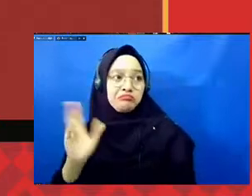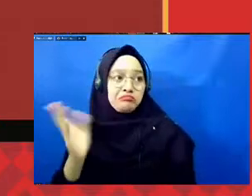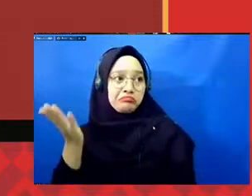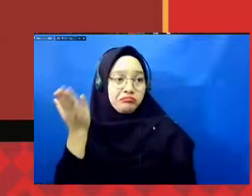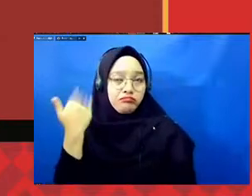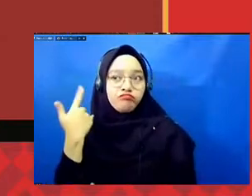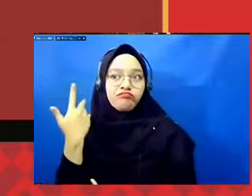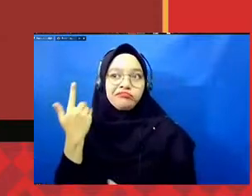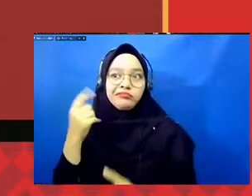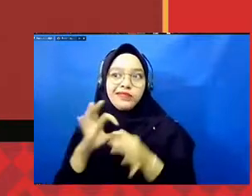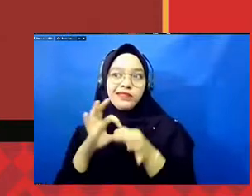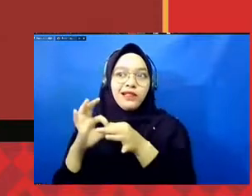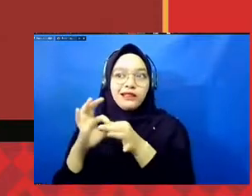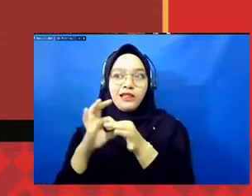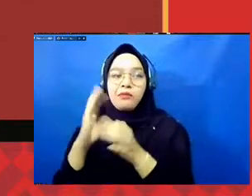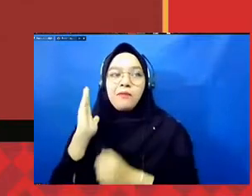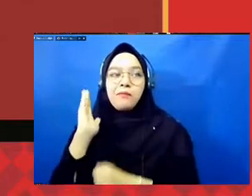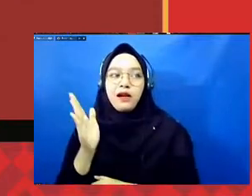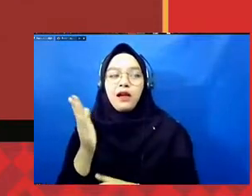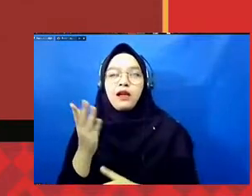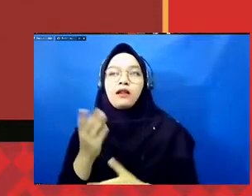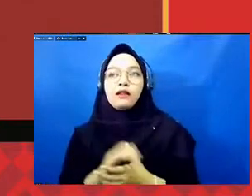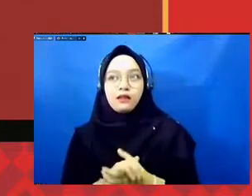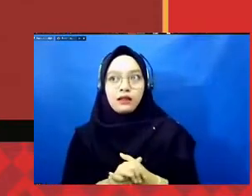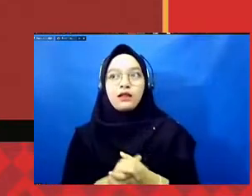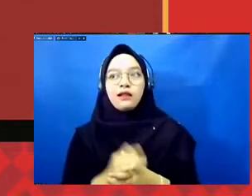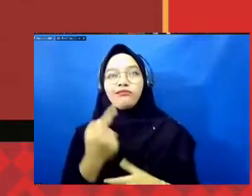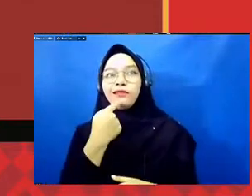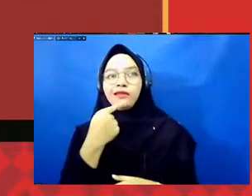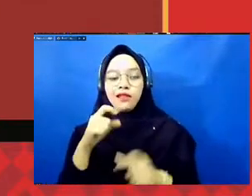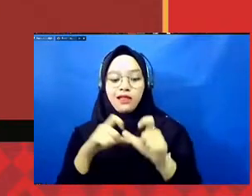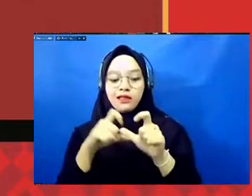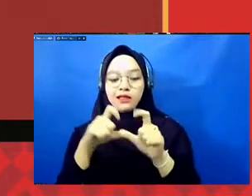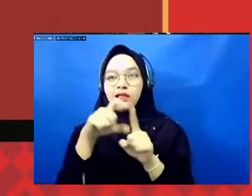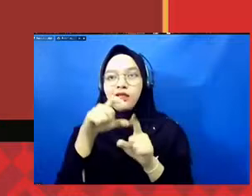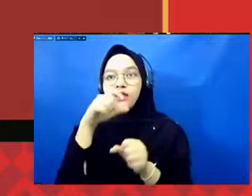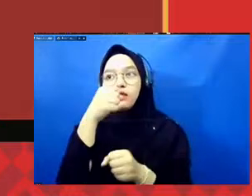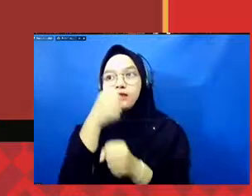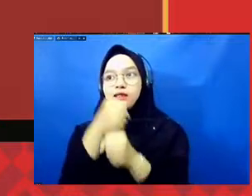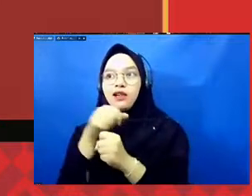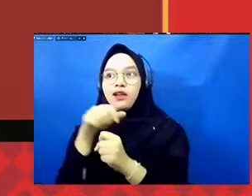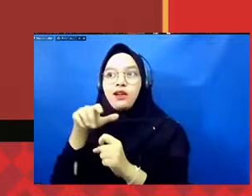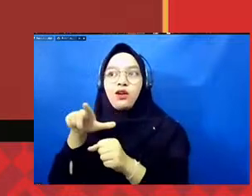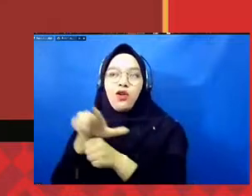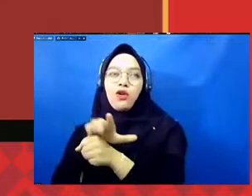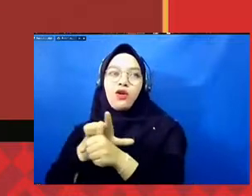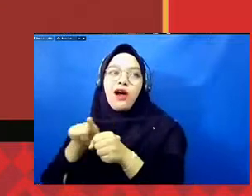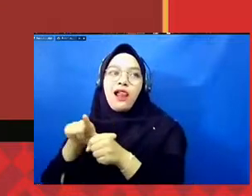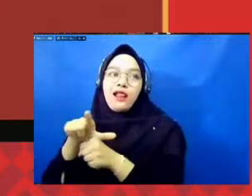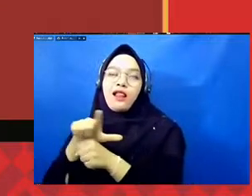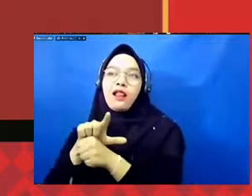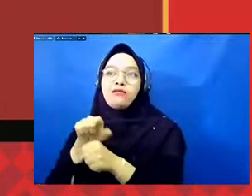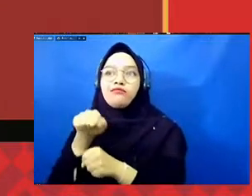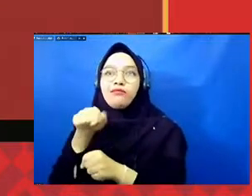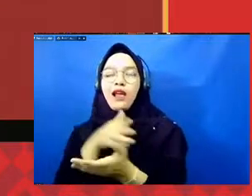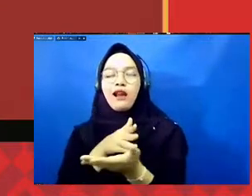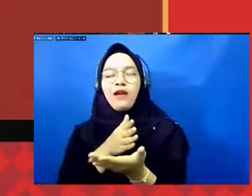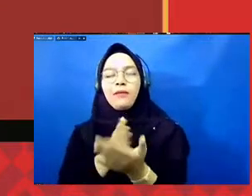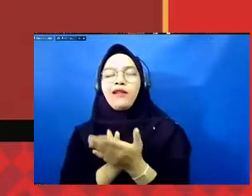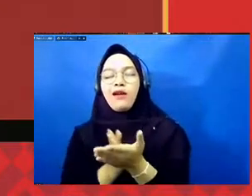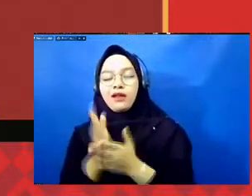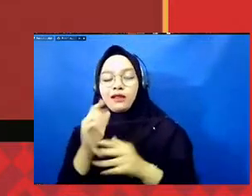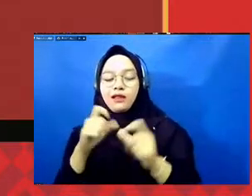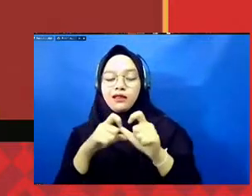ya, untuk EDG Localization melalui SGC Center Universitas Lampung. Juga saya